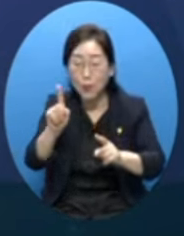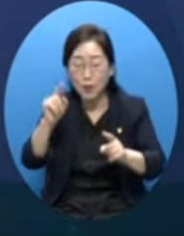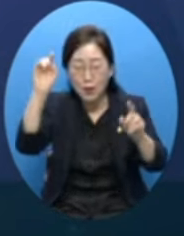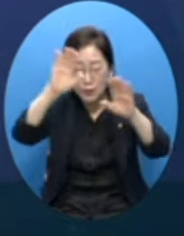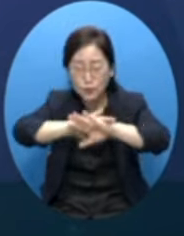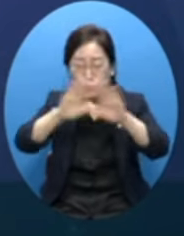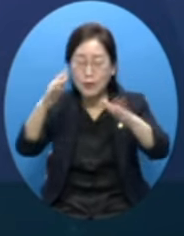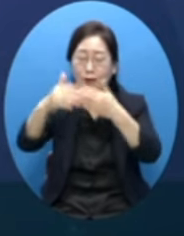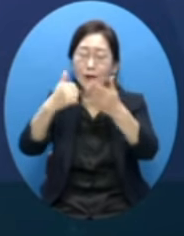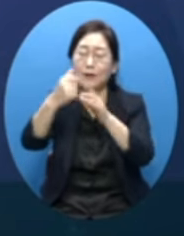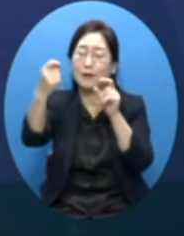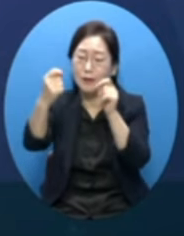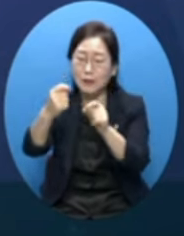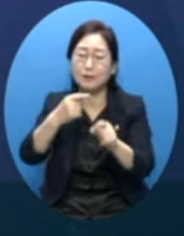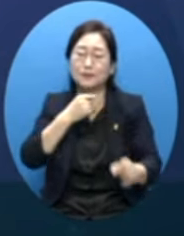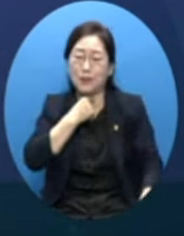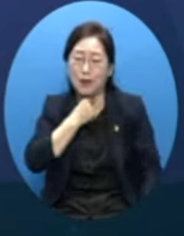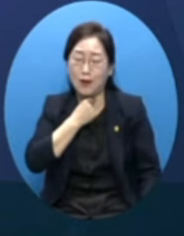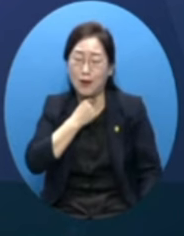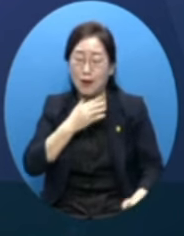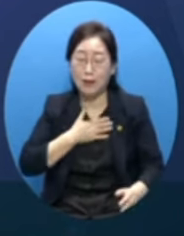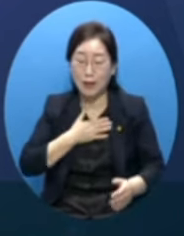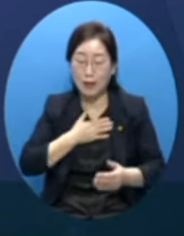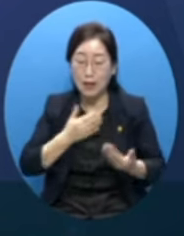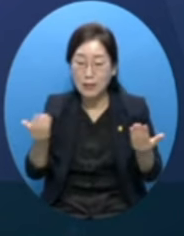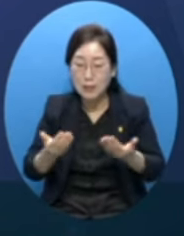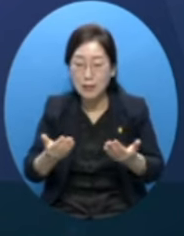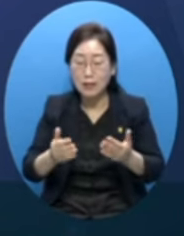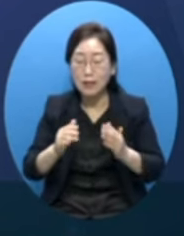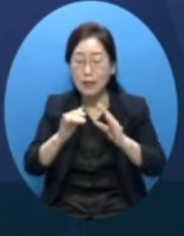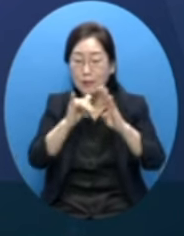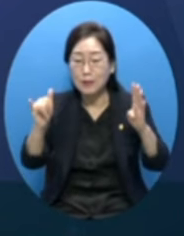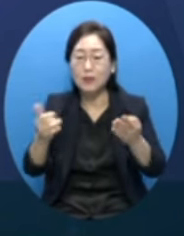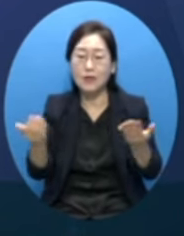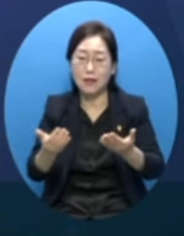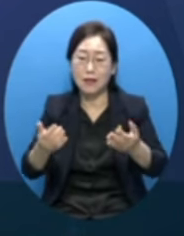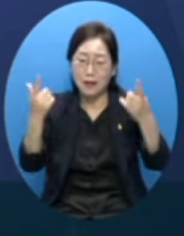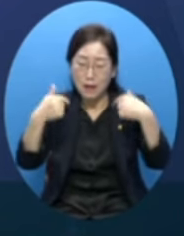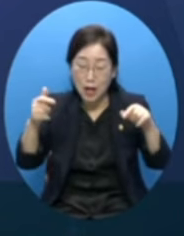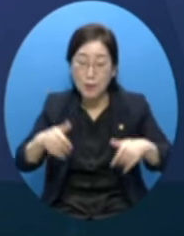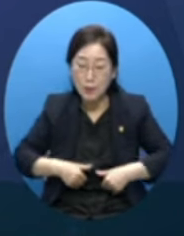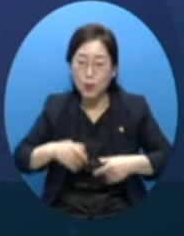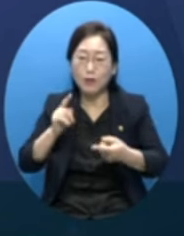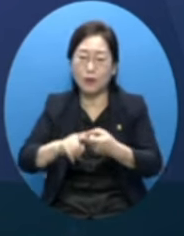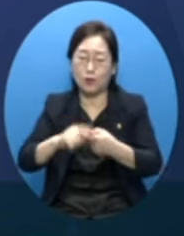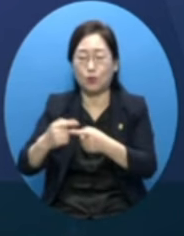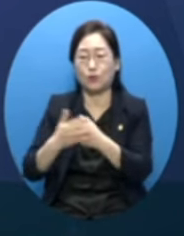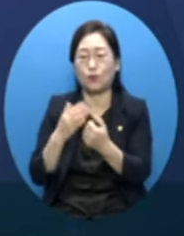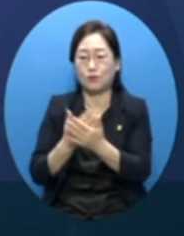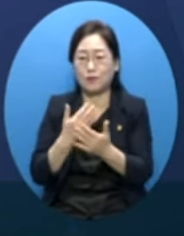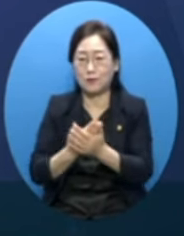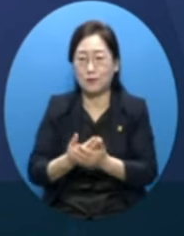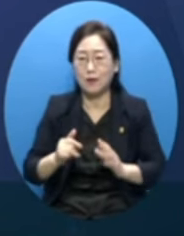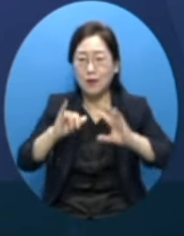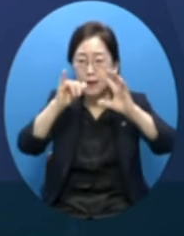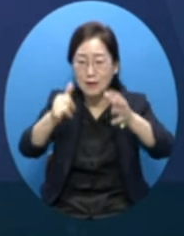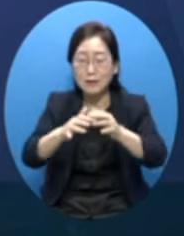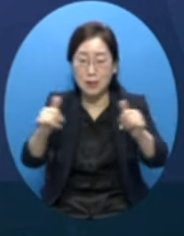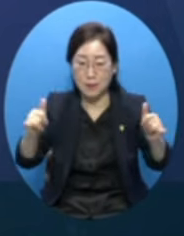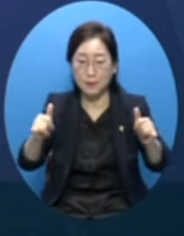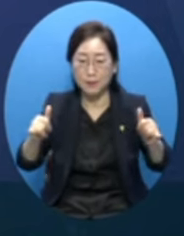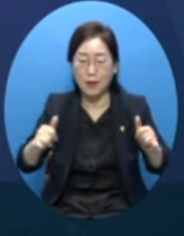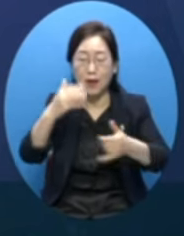있게 하시었고 또 주의 종의 일과 주의 백성 이스라엘의 일을 날마다 필요한 대로 돌아보사 이에 세상 만민에게